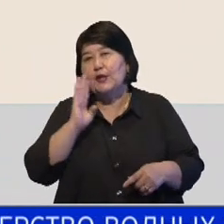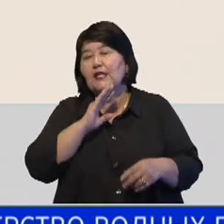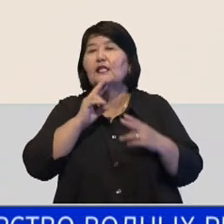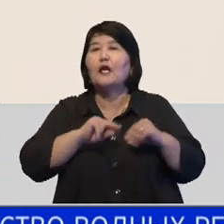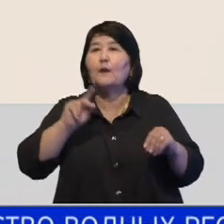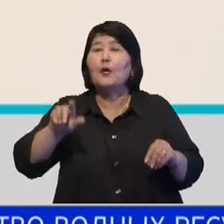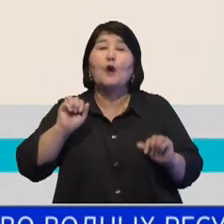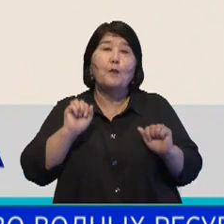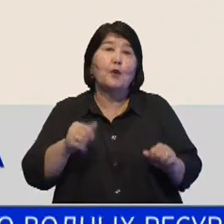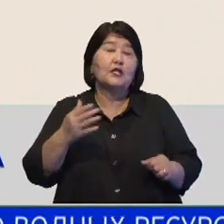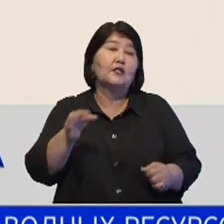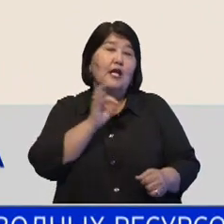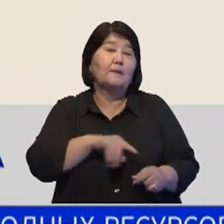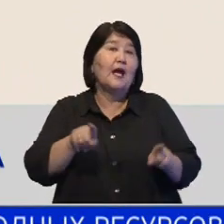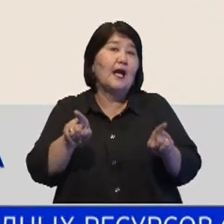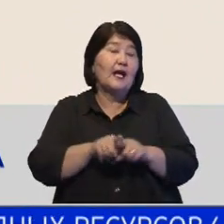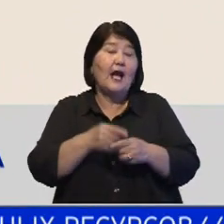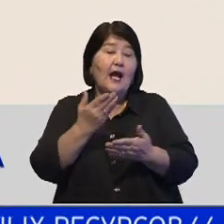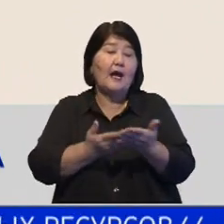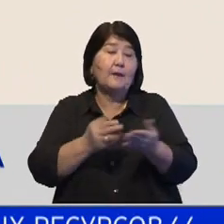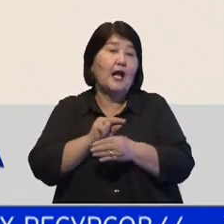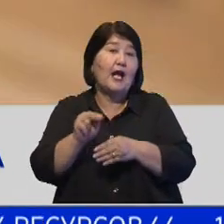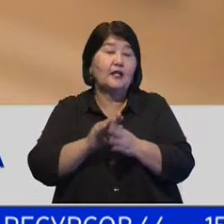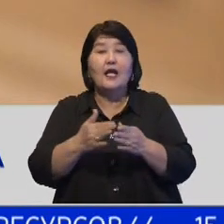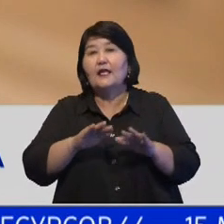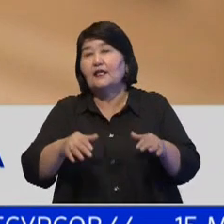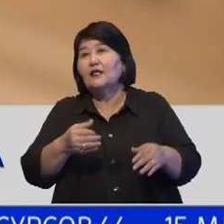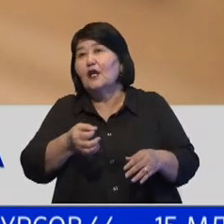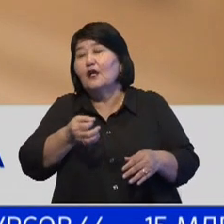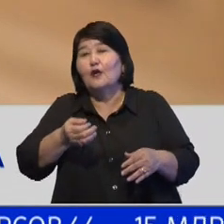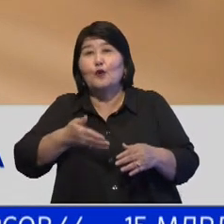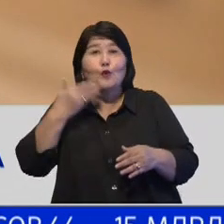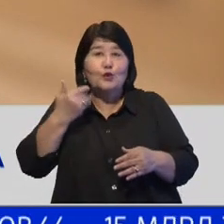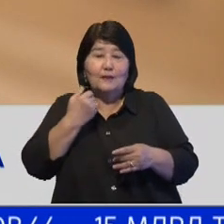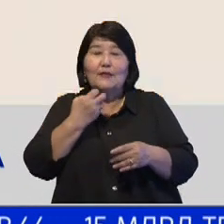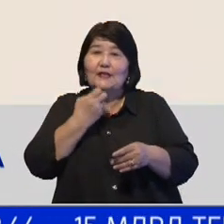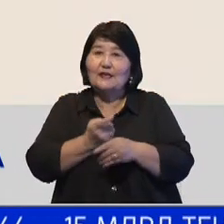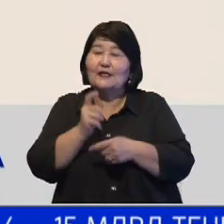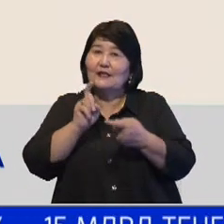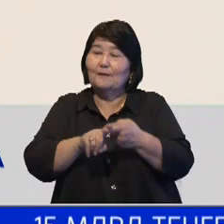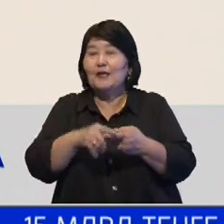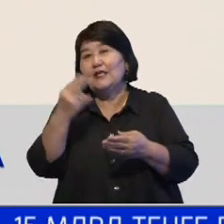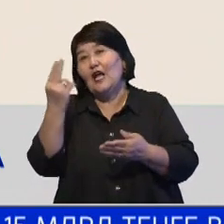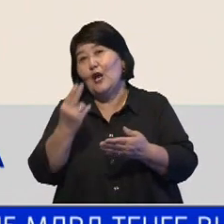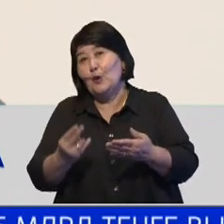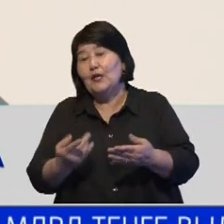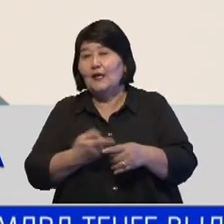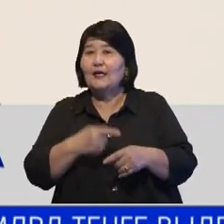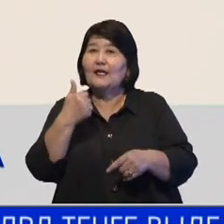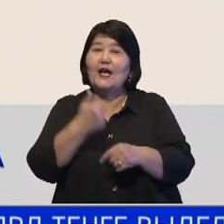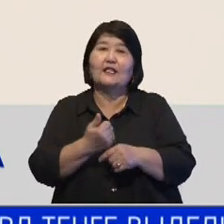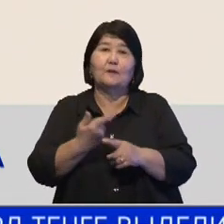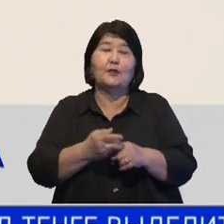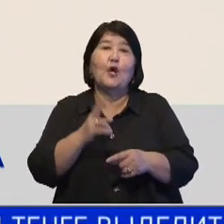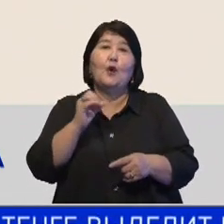учителям можно её применять как методическое пособие детям легче донести проблему через комиксы то есть иллюстрации это один из